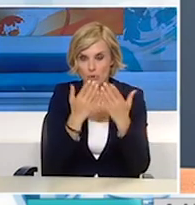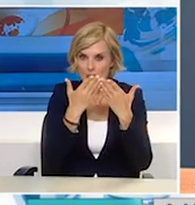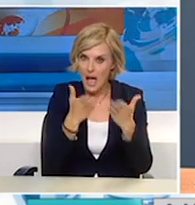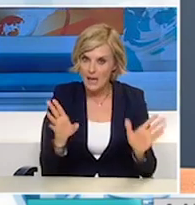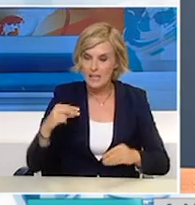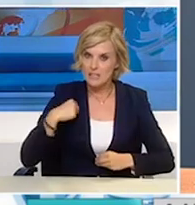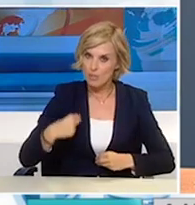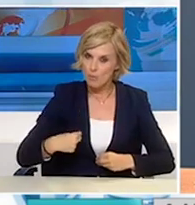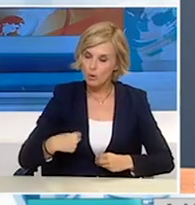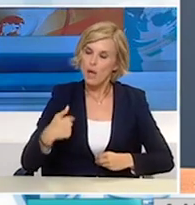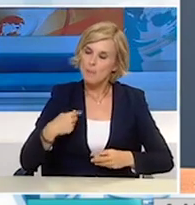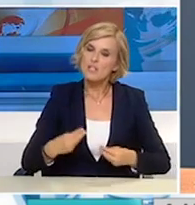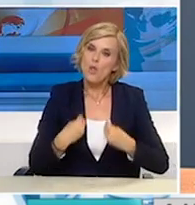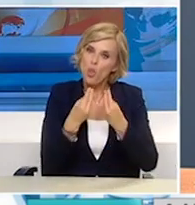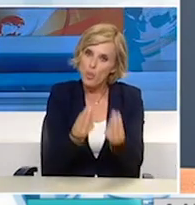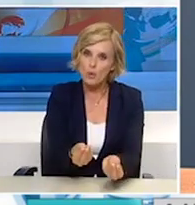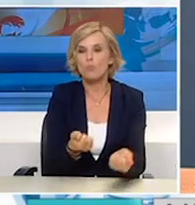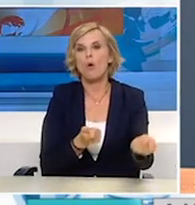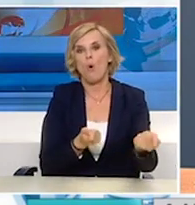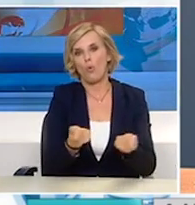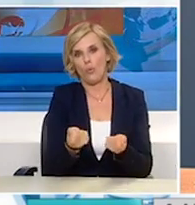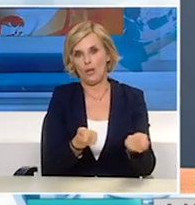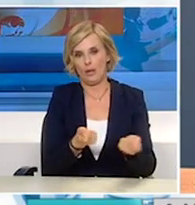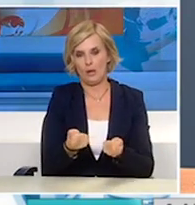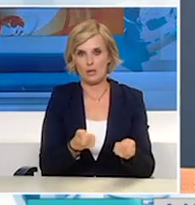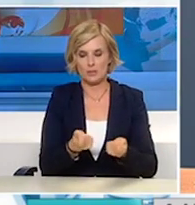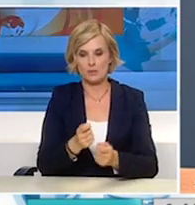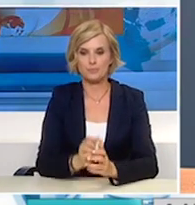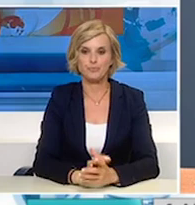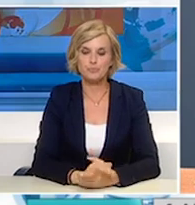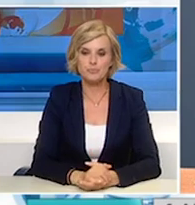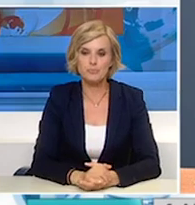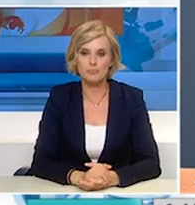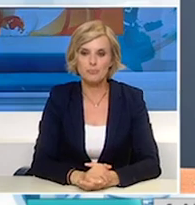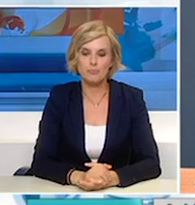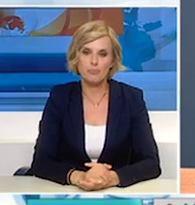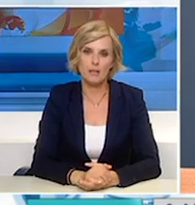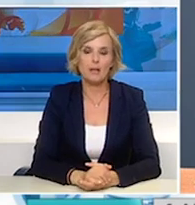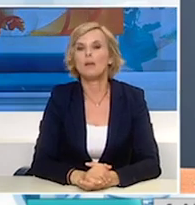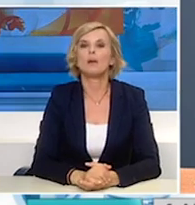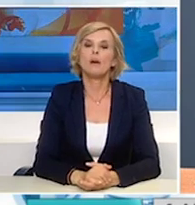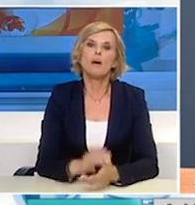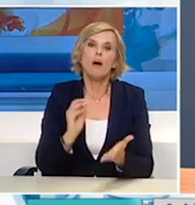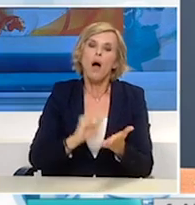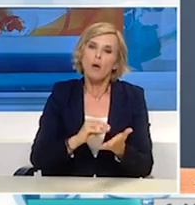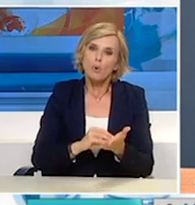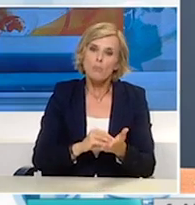Ταυτόχρονα έχουμε δώσει το δικαίωμα στους ανθρώπους οι οποίοι μπορεί να επηρεαστούν από αυτή την απόφαση,